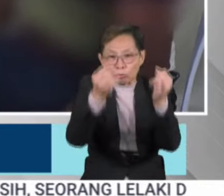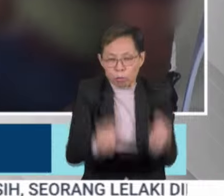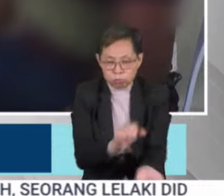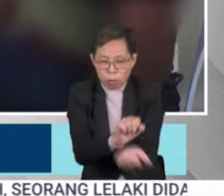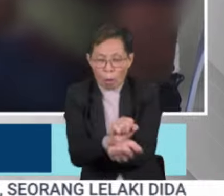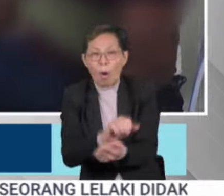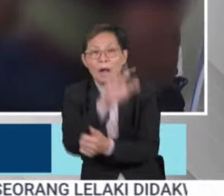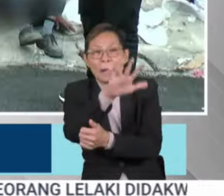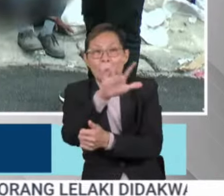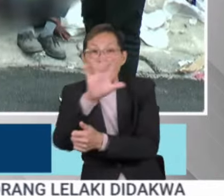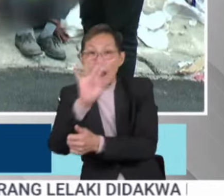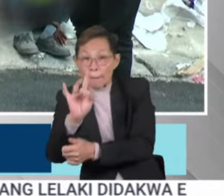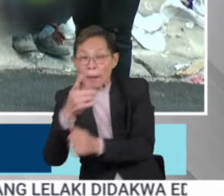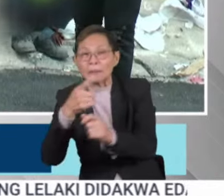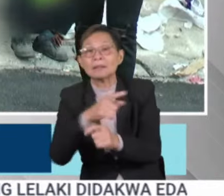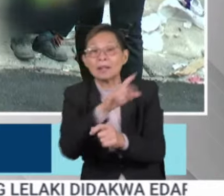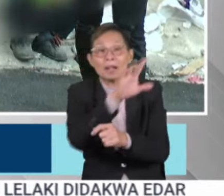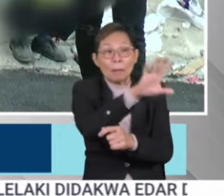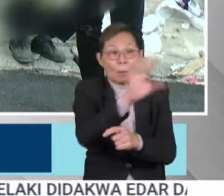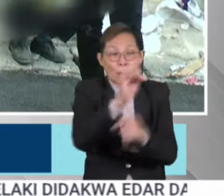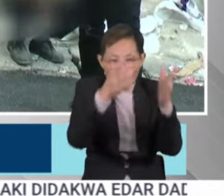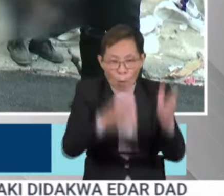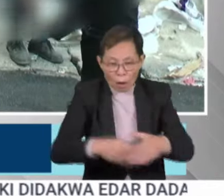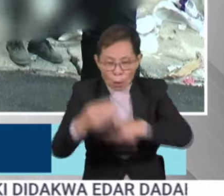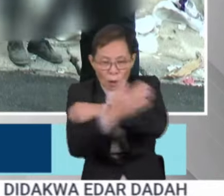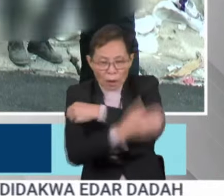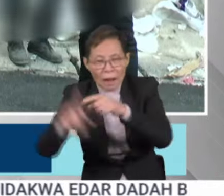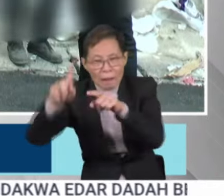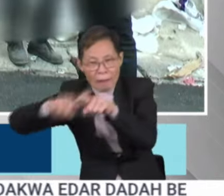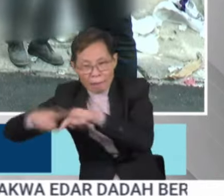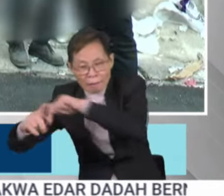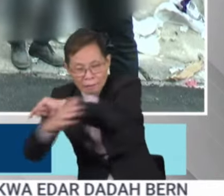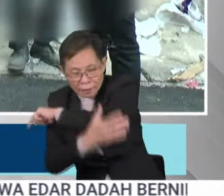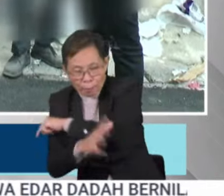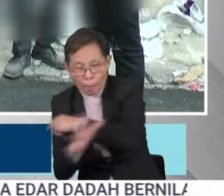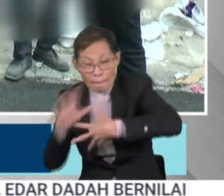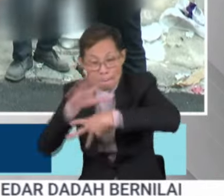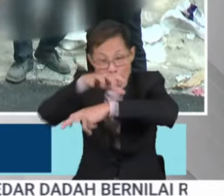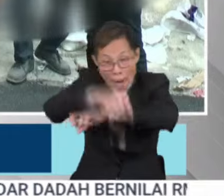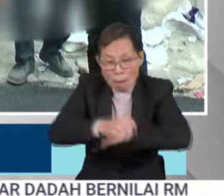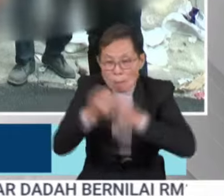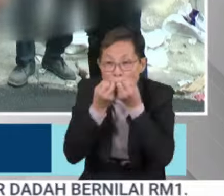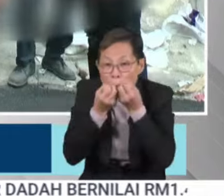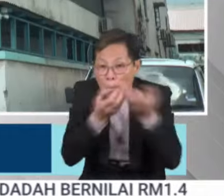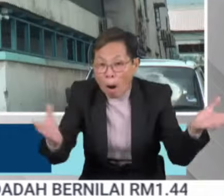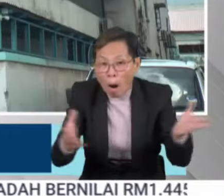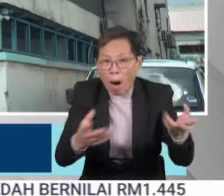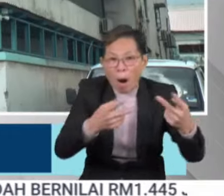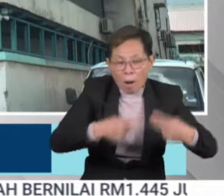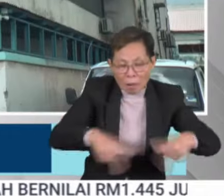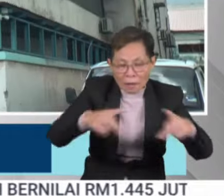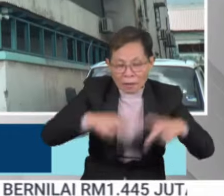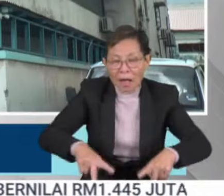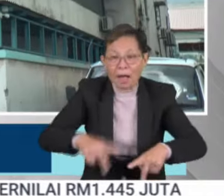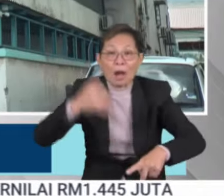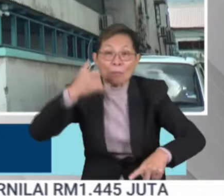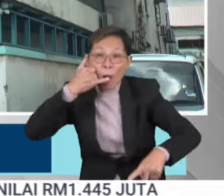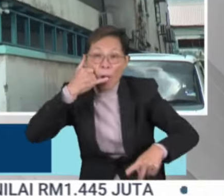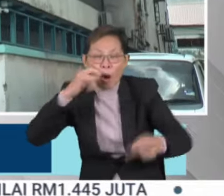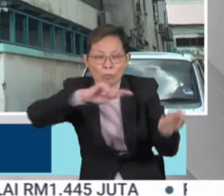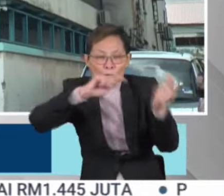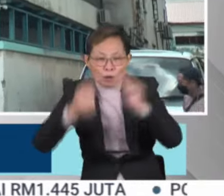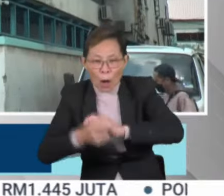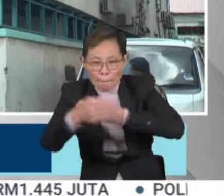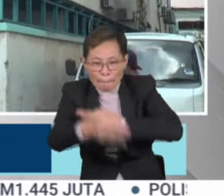ditahan, 58 daripadanya merupakan warga asing pelbagai negara. Serbuan turut membongkar premis telekomunikasi diubah suai